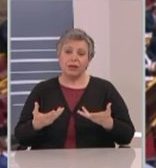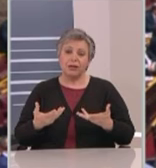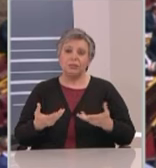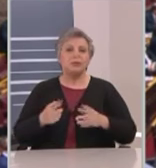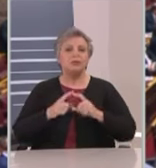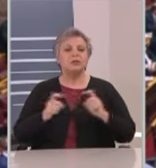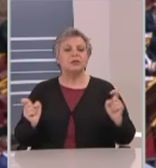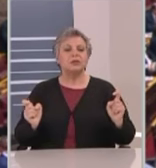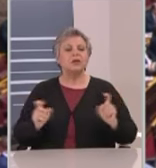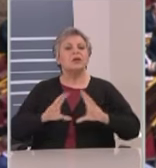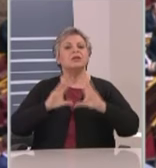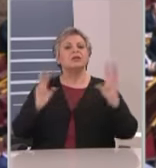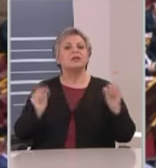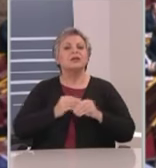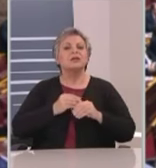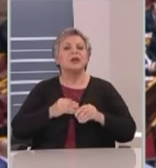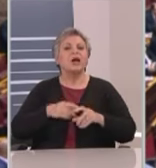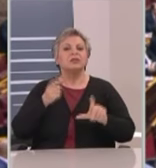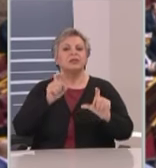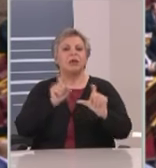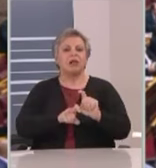που αφορούν την υπόθεση Νοβάρτης. Γιατί έρχονται?